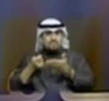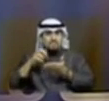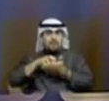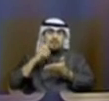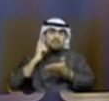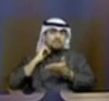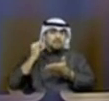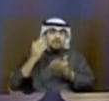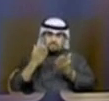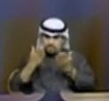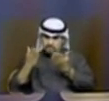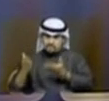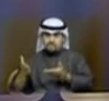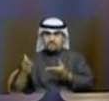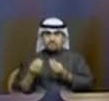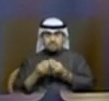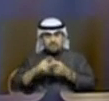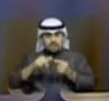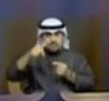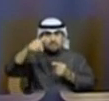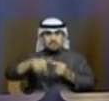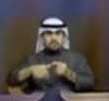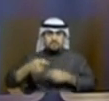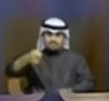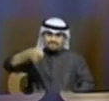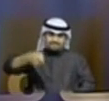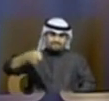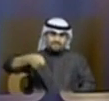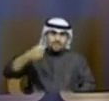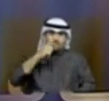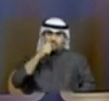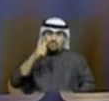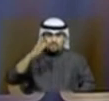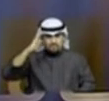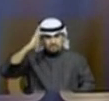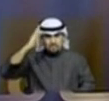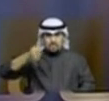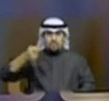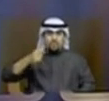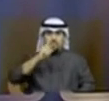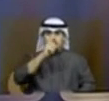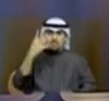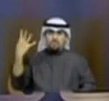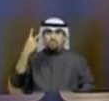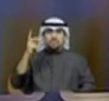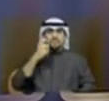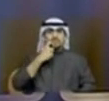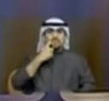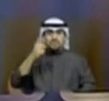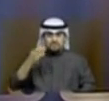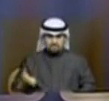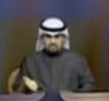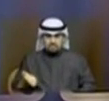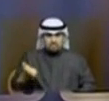المعارف ليهنئوا، ليباركوا، ليجددوا المسيرة بالدعم، وفي نفس الوقت كان لقاء طيب جدا نما